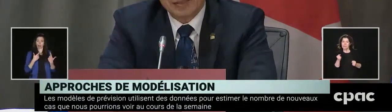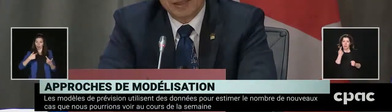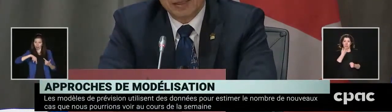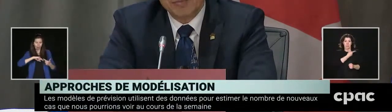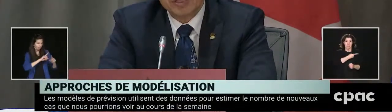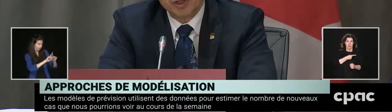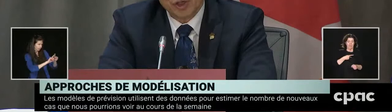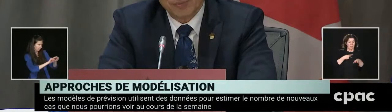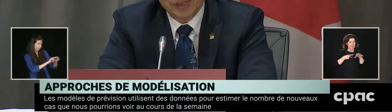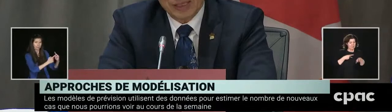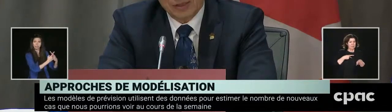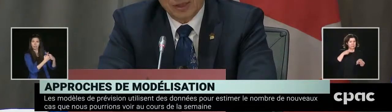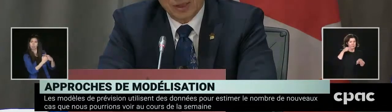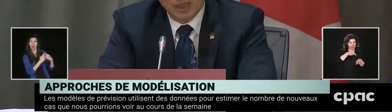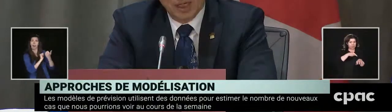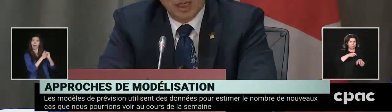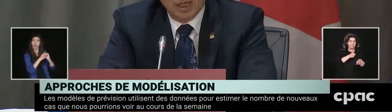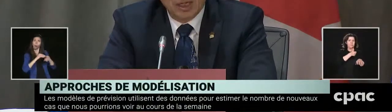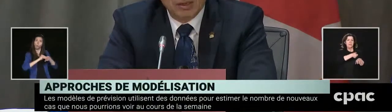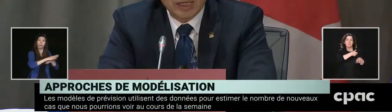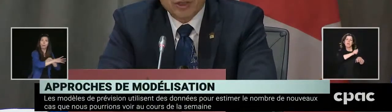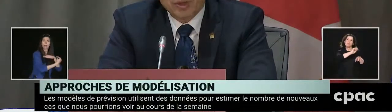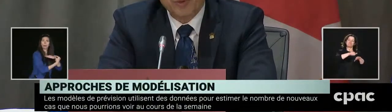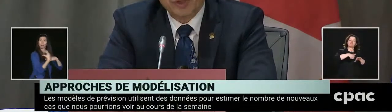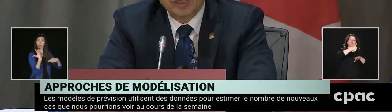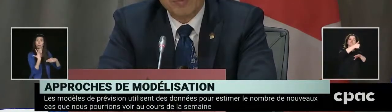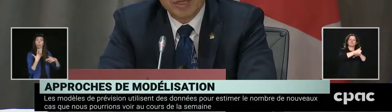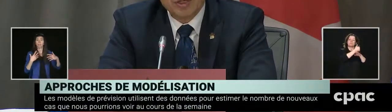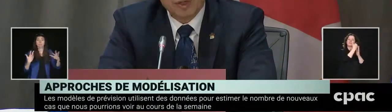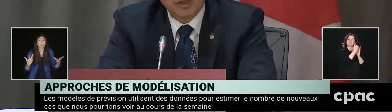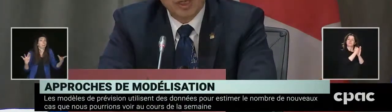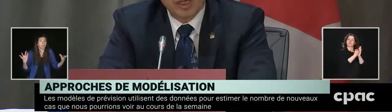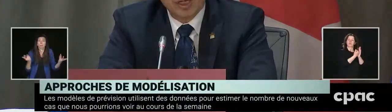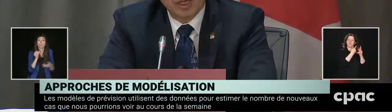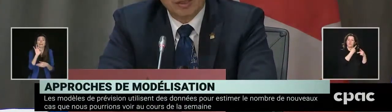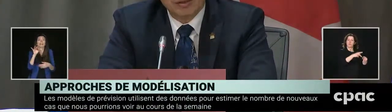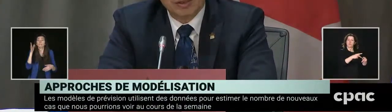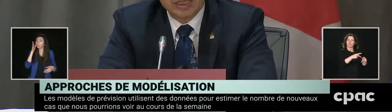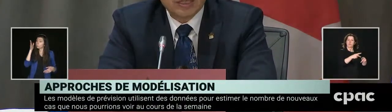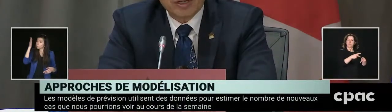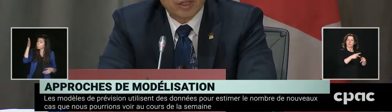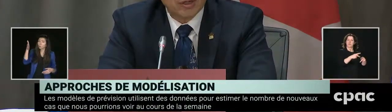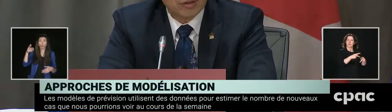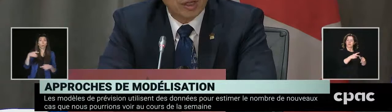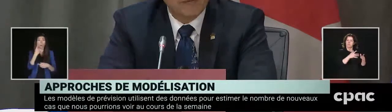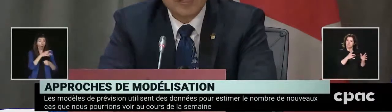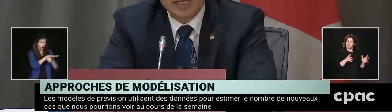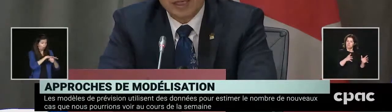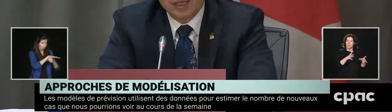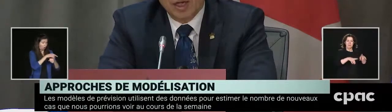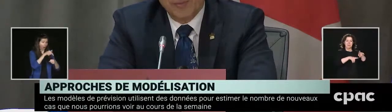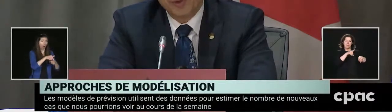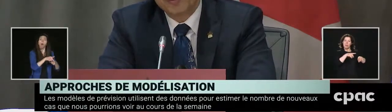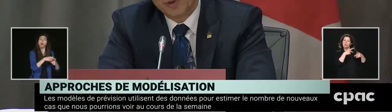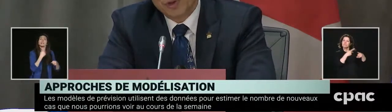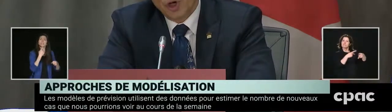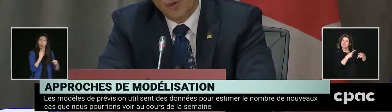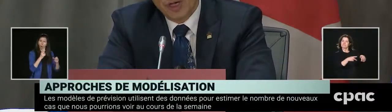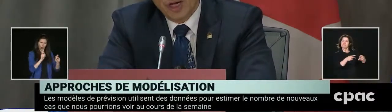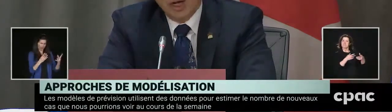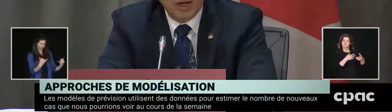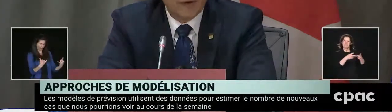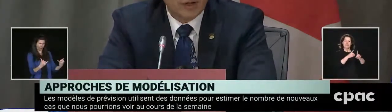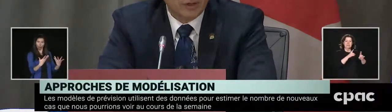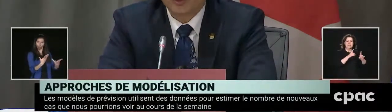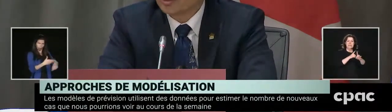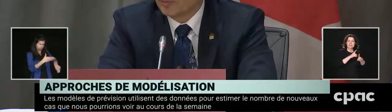en place des mesures, peut-être lâcher un peu des mesures de distanciation physique un peu plus